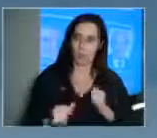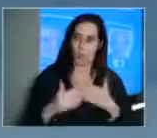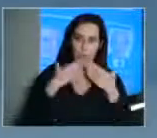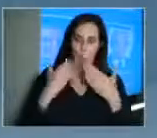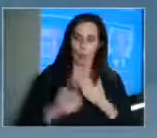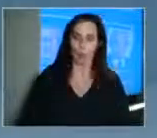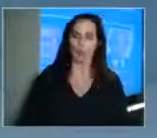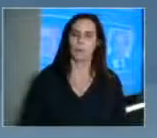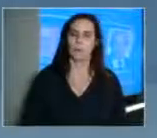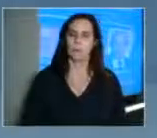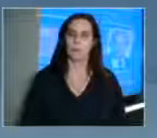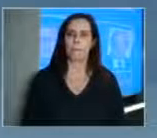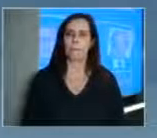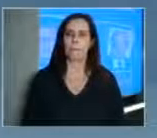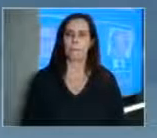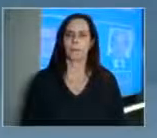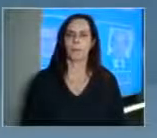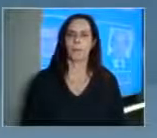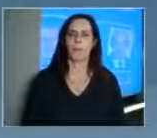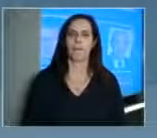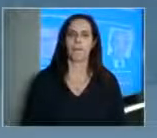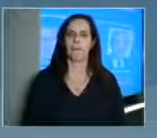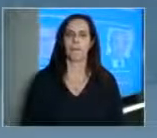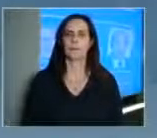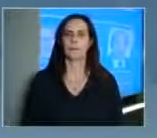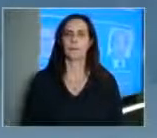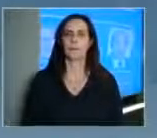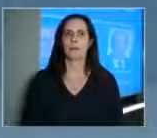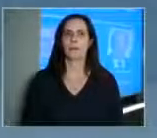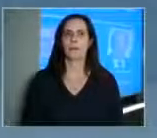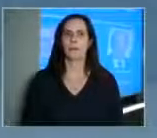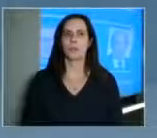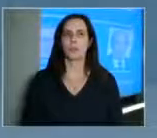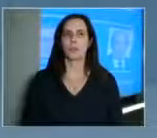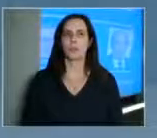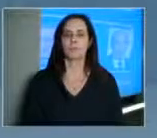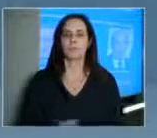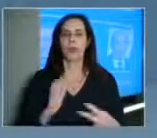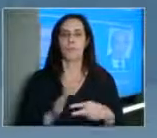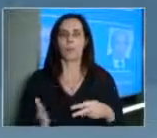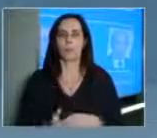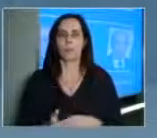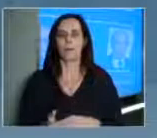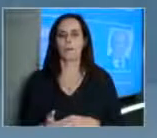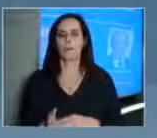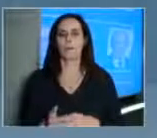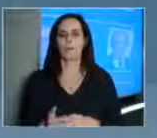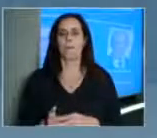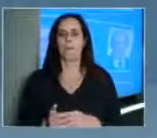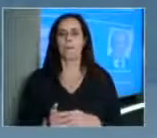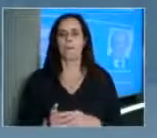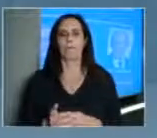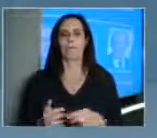לך. בבקשה, בבקשה. אנחנו חוזרים לפוליטיקה, הבחירות מגיעות לישורת האחרונה,